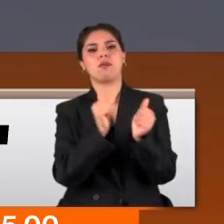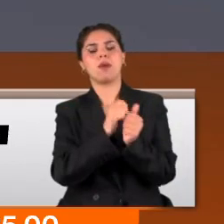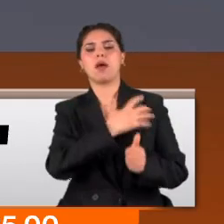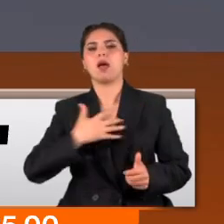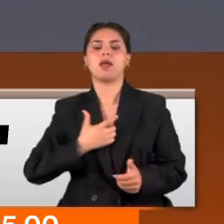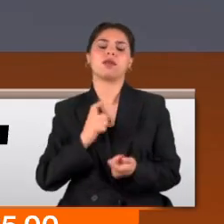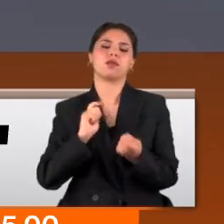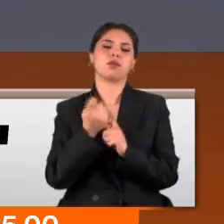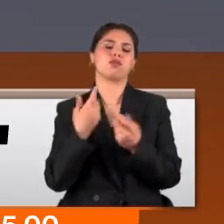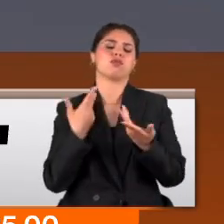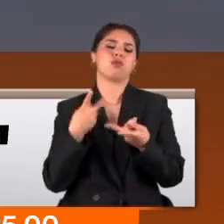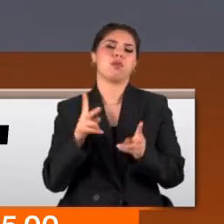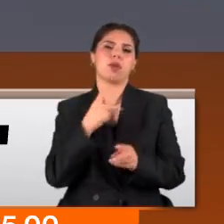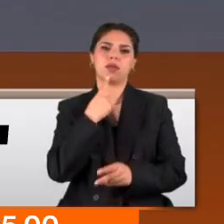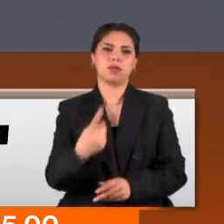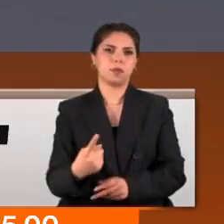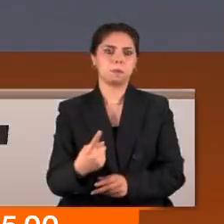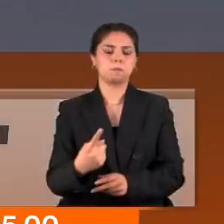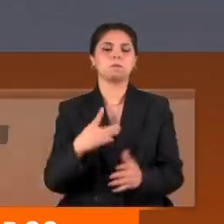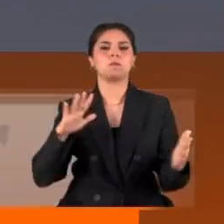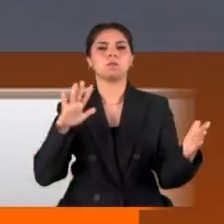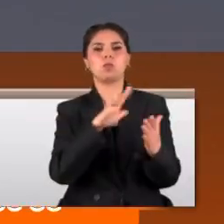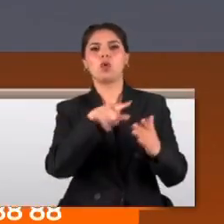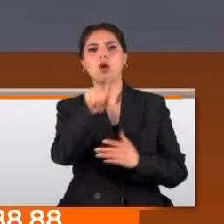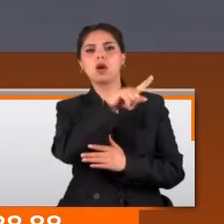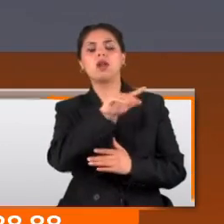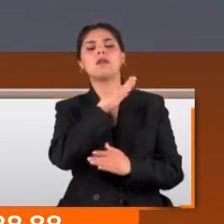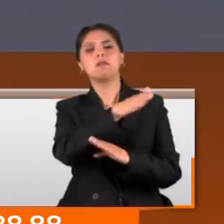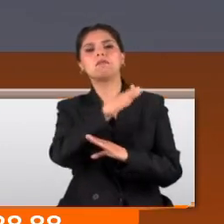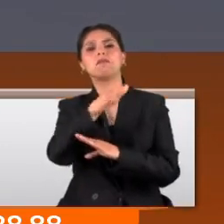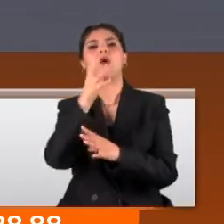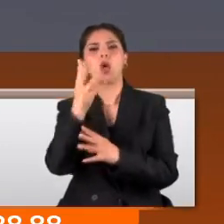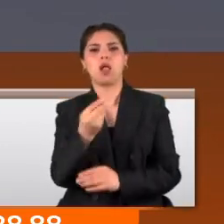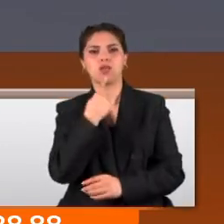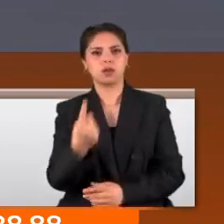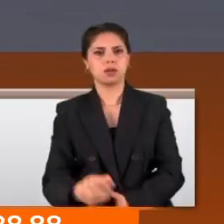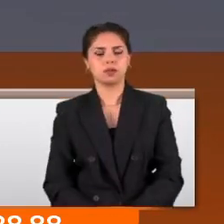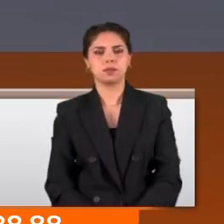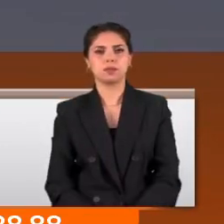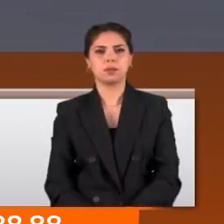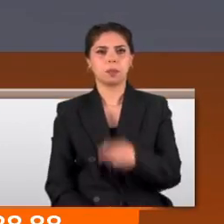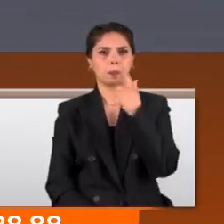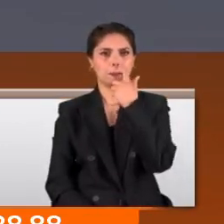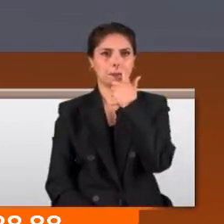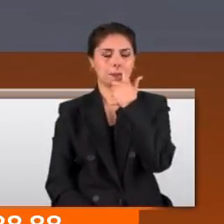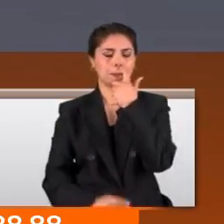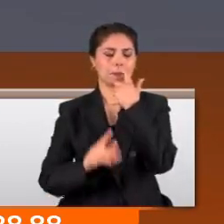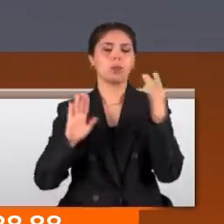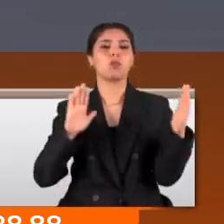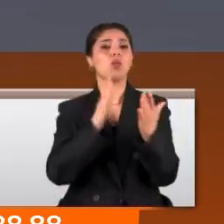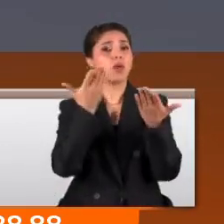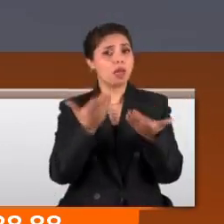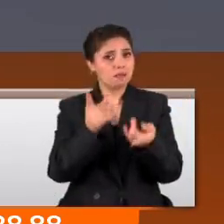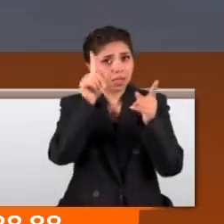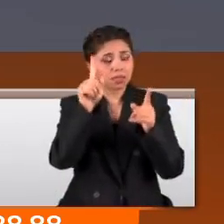anayasa değişikliğine gitmeyelim ifadeleriyle muhalefetin kapısının çalınacağına işaret etti. Muhalefet bu işe evet der mi